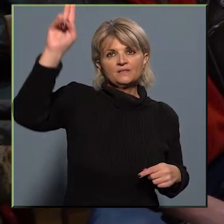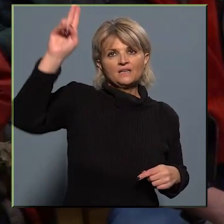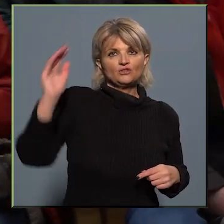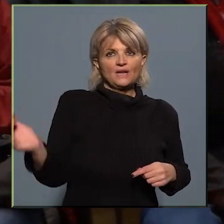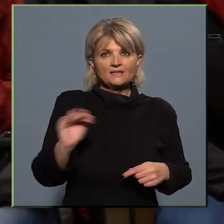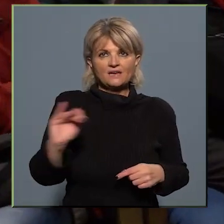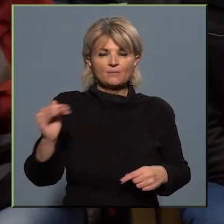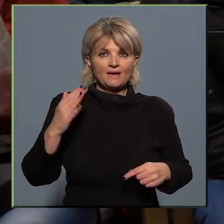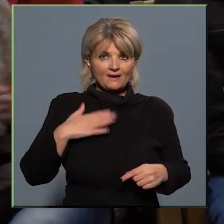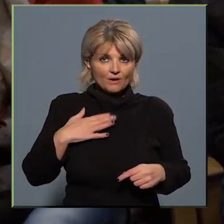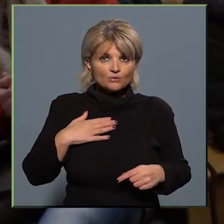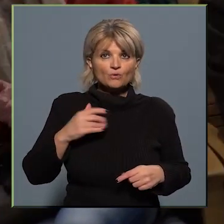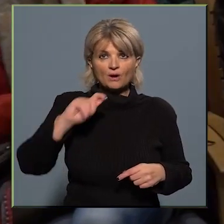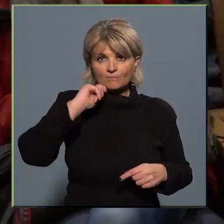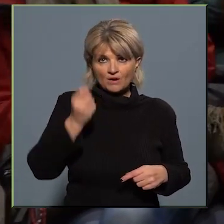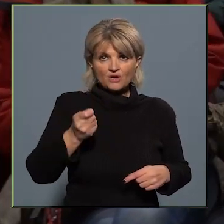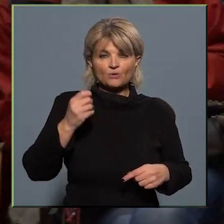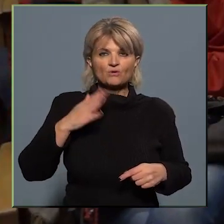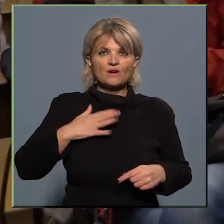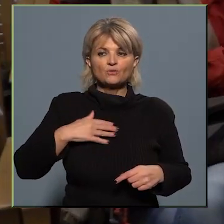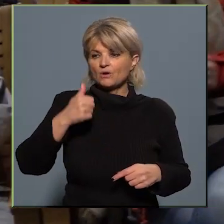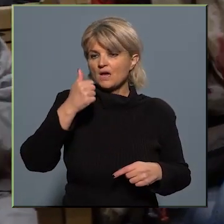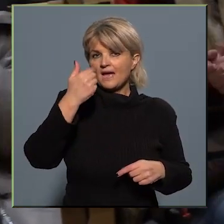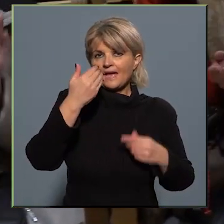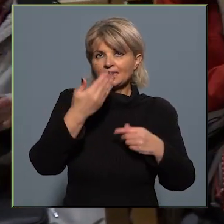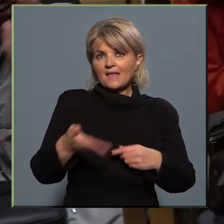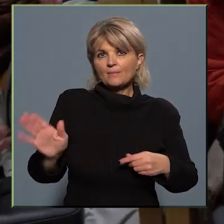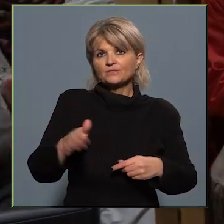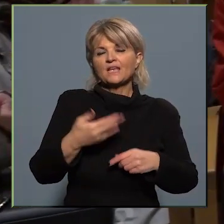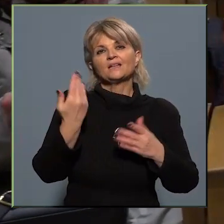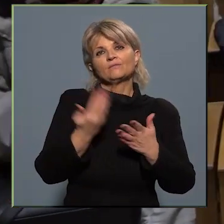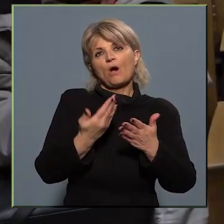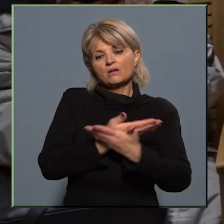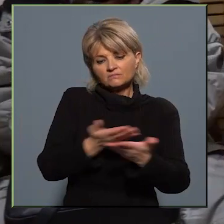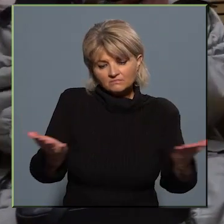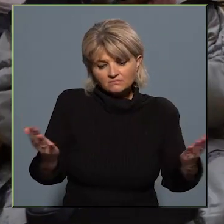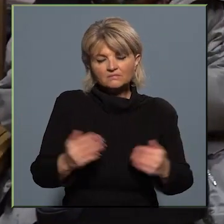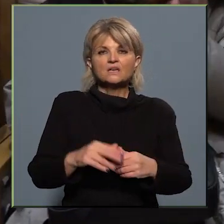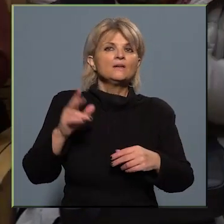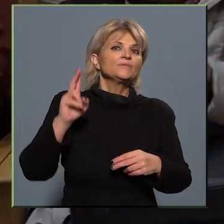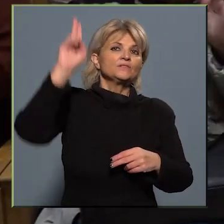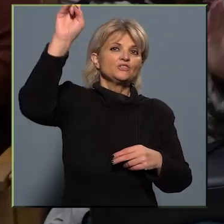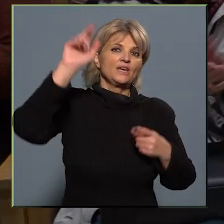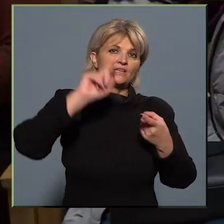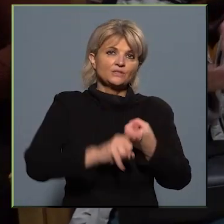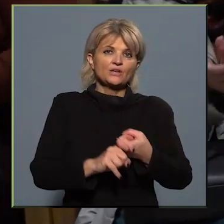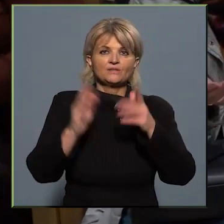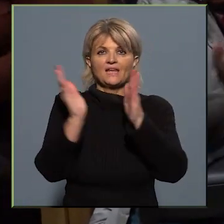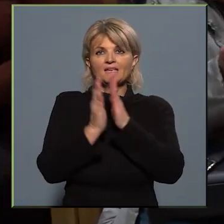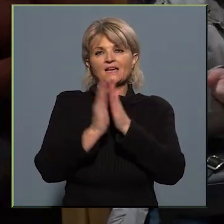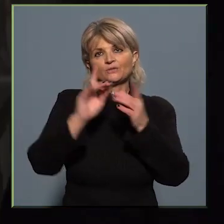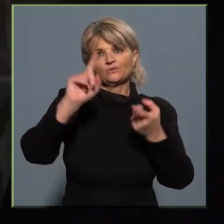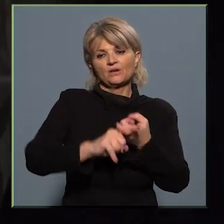magyarok vagyunk, van egy nemzetünk, Isten belehelyezte ebbe az országba, nemzetbe. Az Istenhez tartozunk, az egyházhoz, tehát